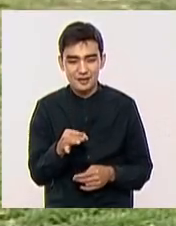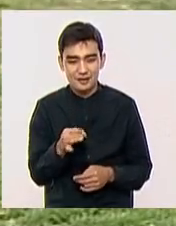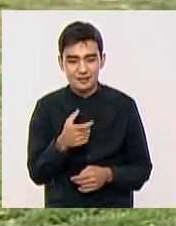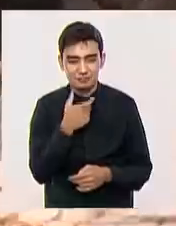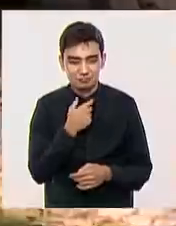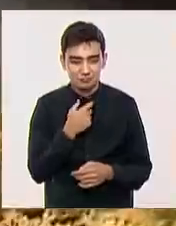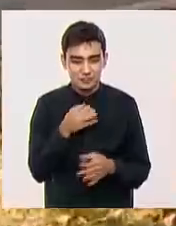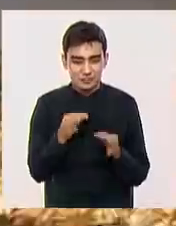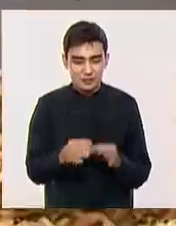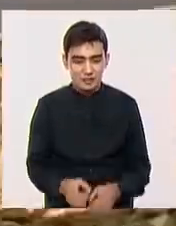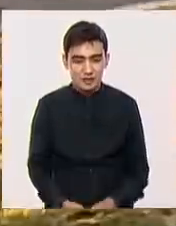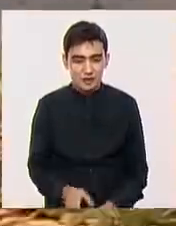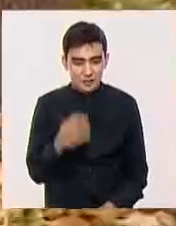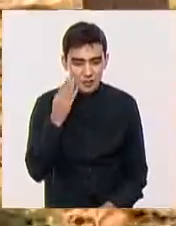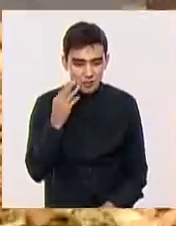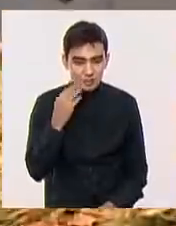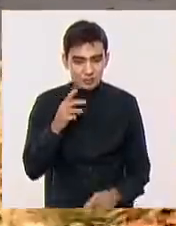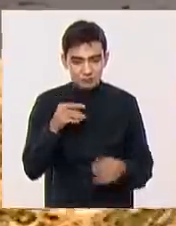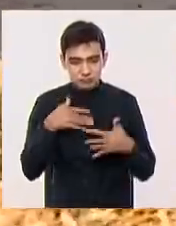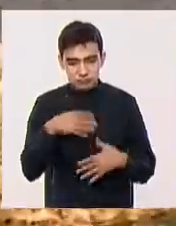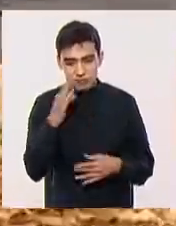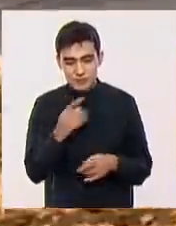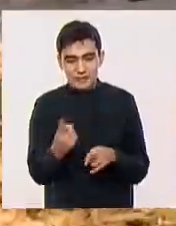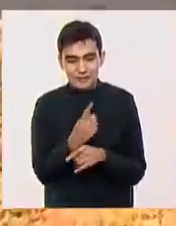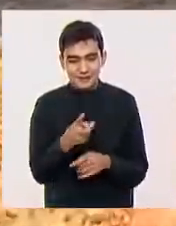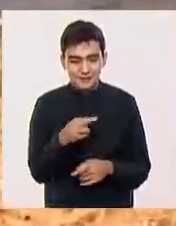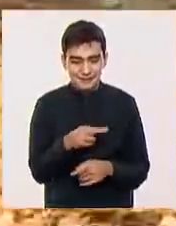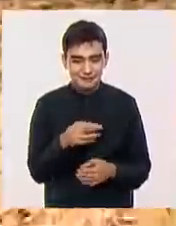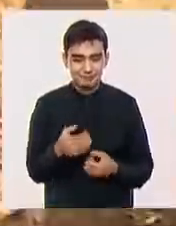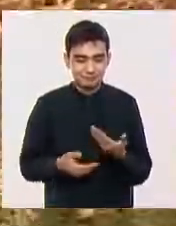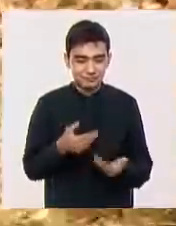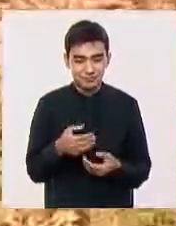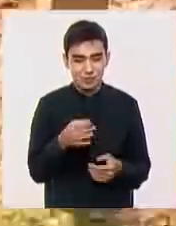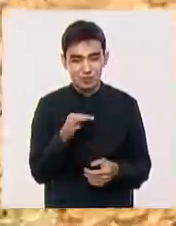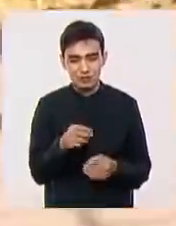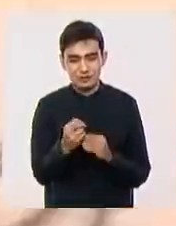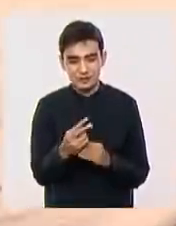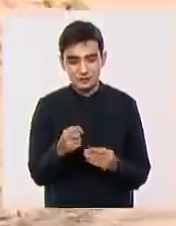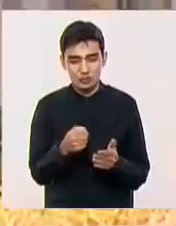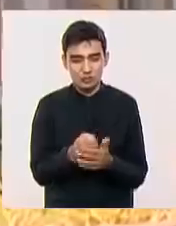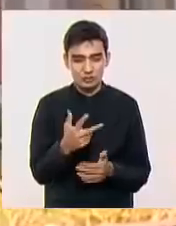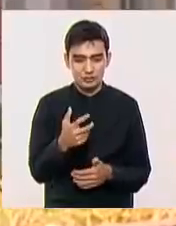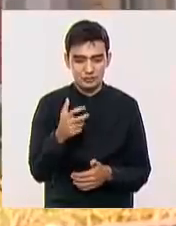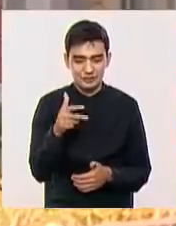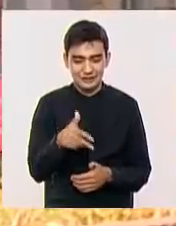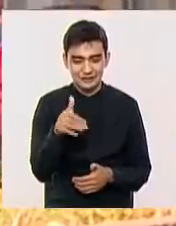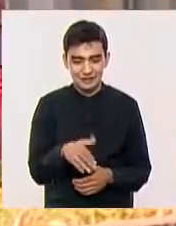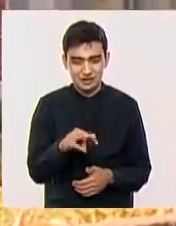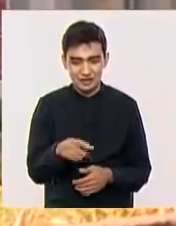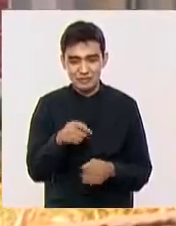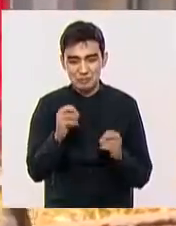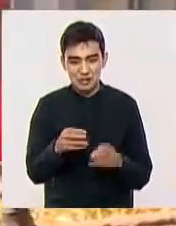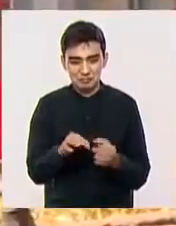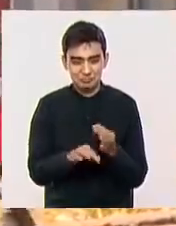шея цилиндр. В общем, полезно и бюджетно. Единственное вложение – это от 12 до 300 тысяч тенге за специальные палочки.